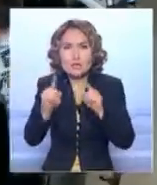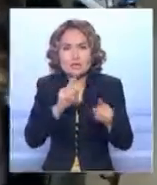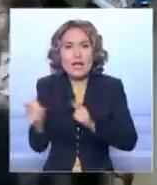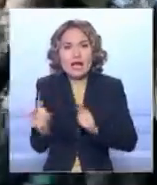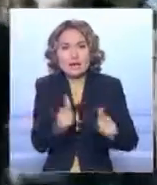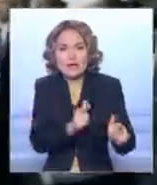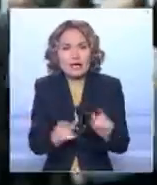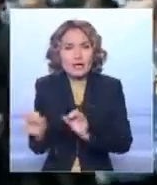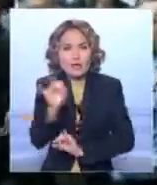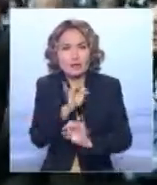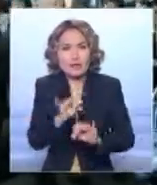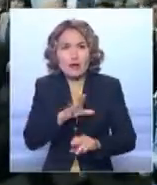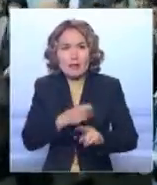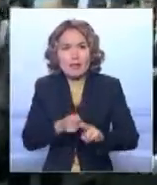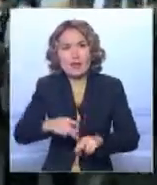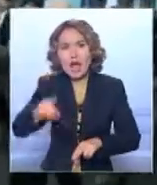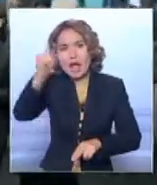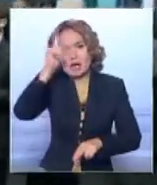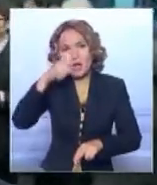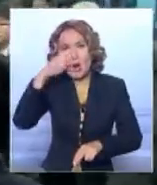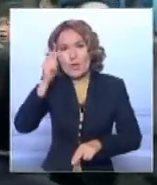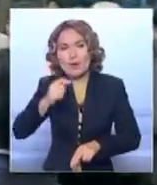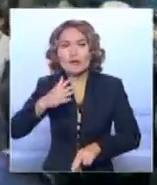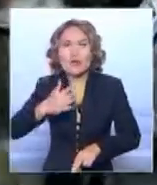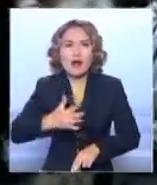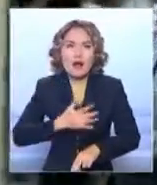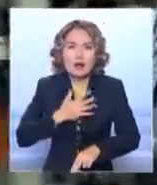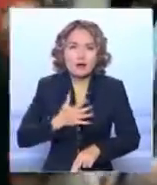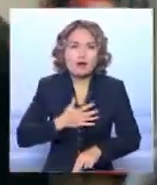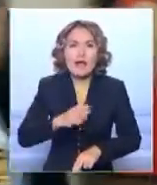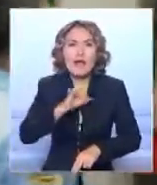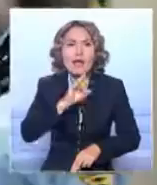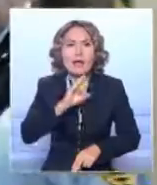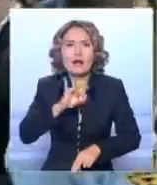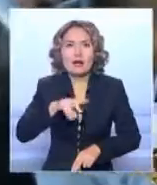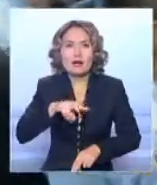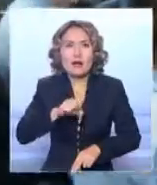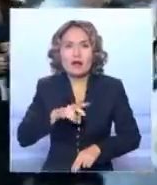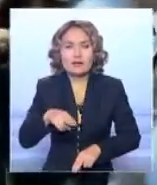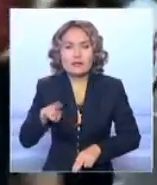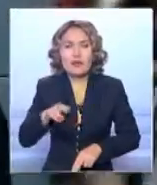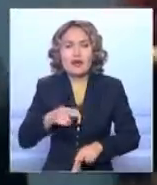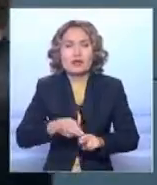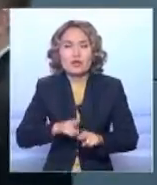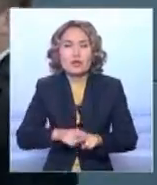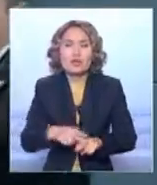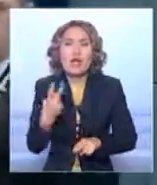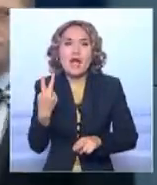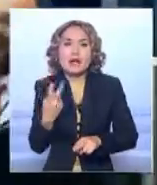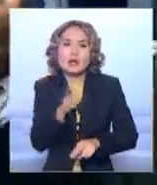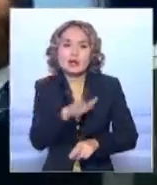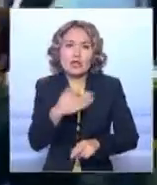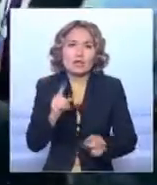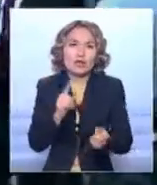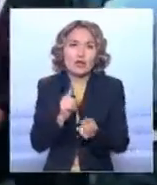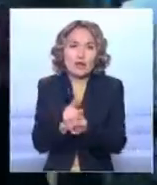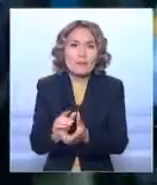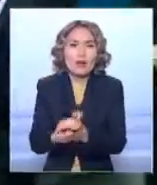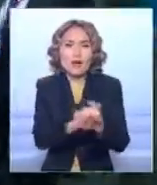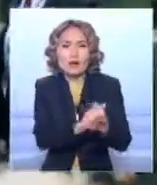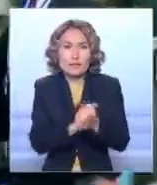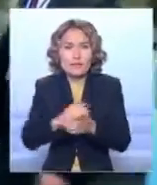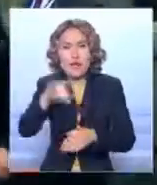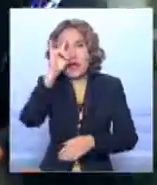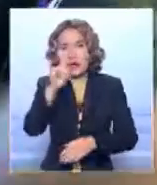талқылады. Ерлан Ыдырысов Германия, Украина, Канада, Ирландия және Боливиялық әріптестермен өткізген екіжақты кездесу барысында ынтымақтастық